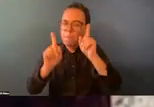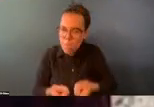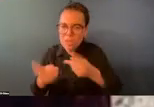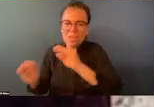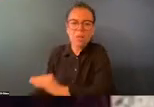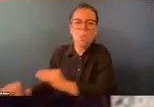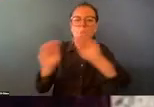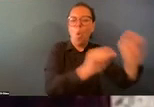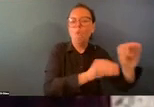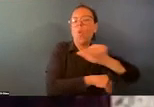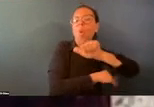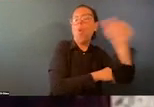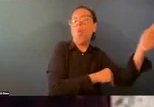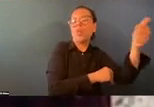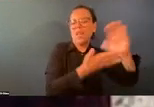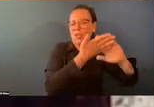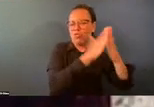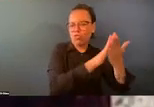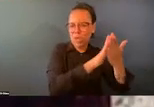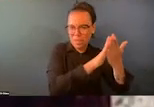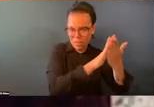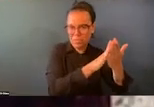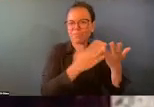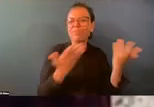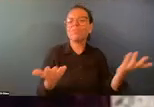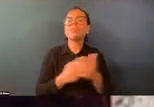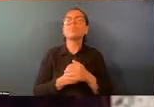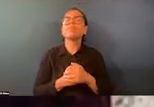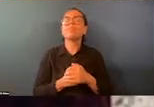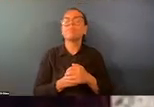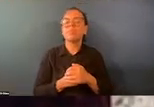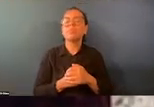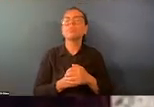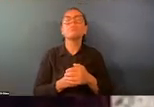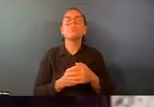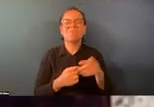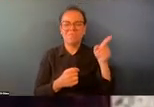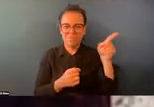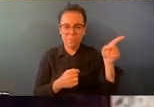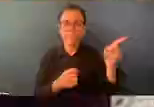все приходится на долю наших женщин. Next slide, please.